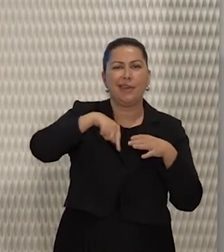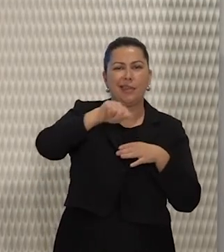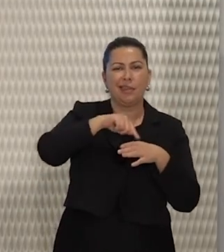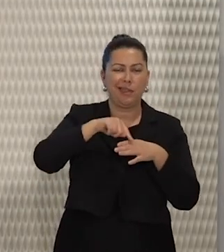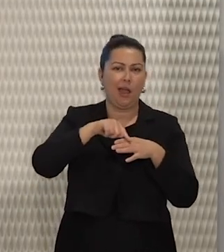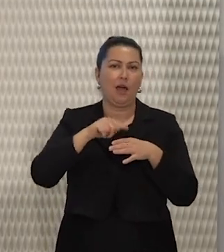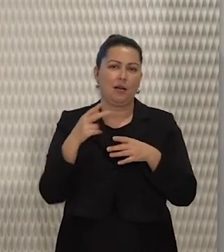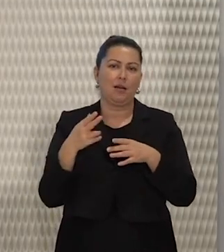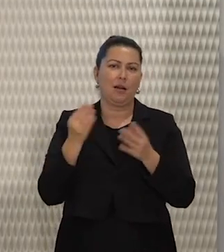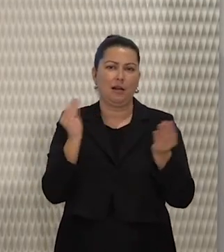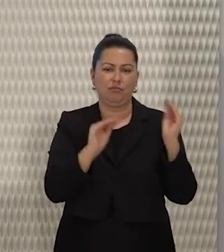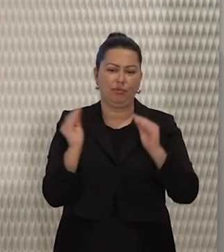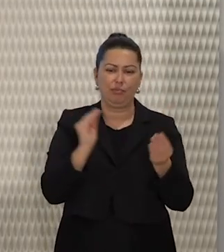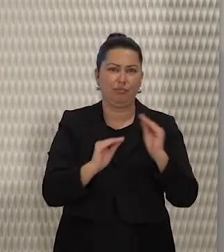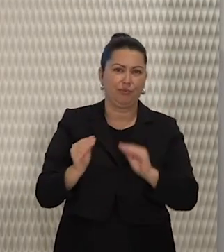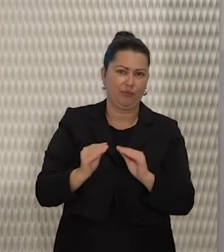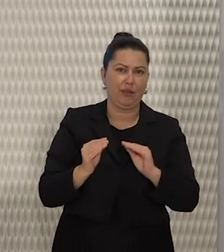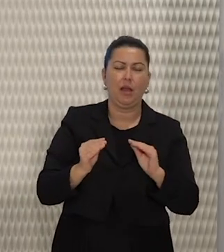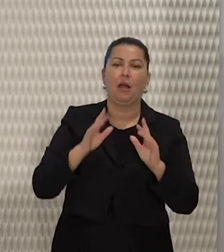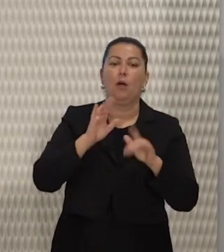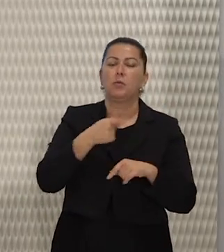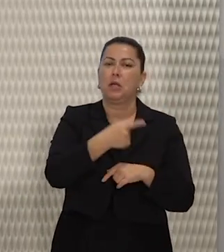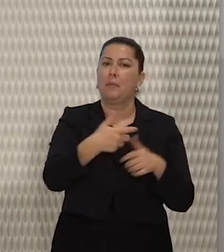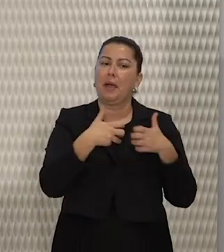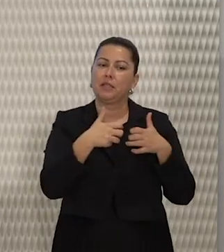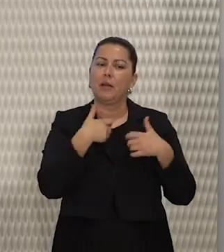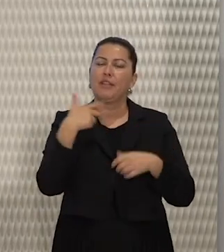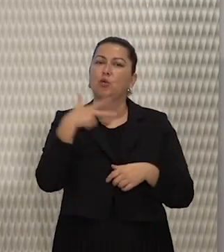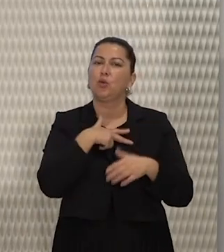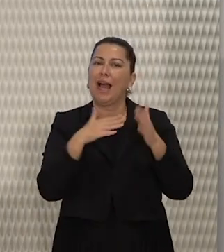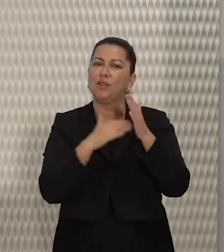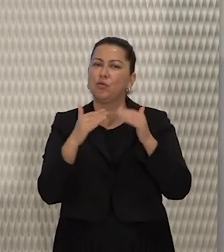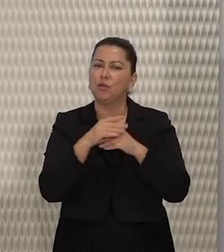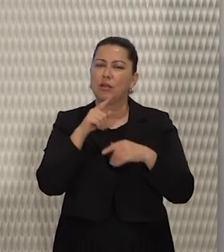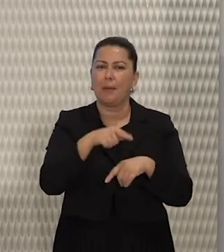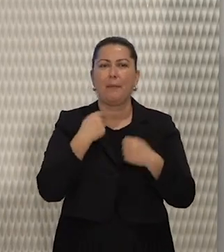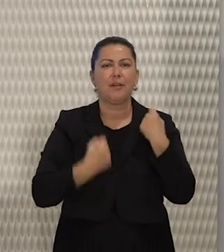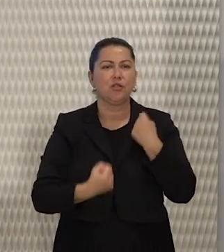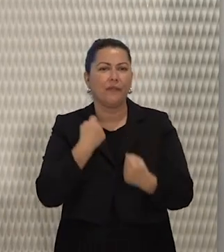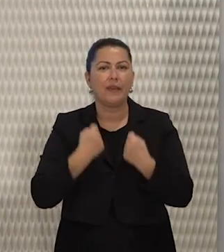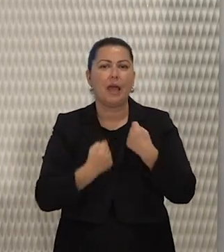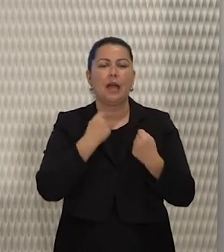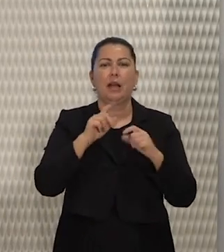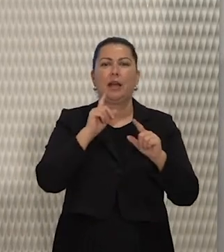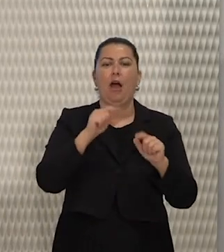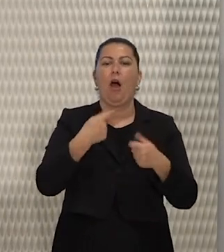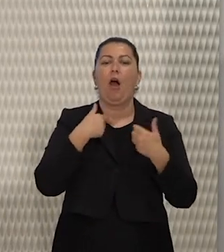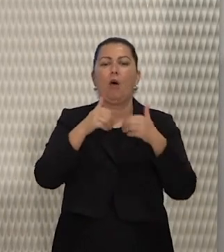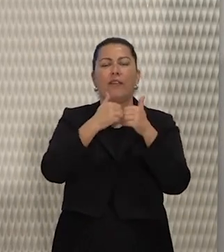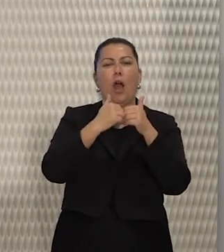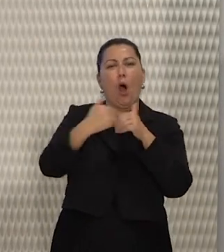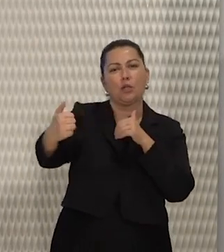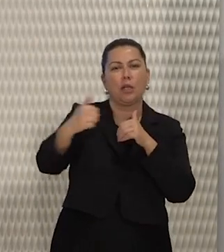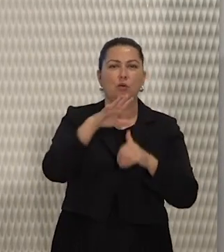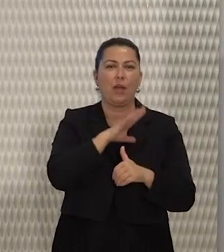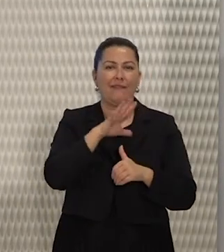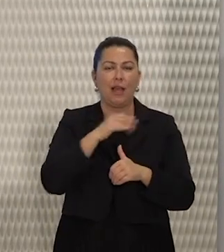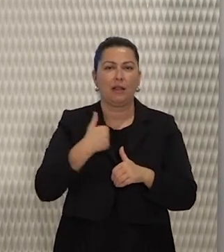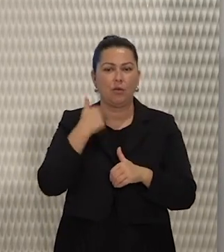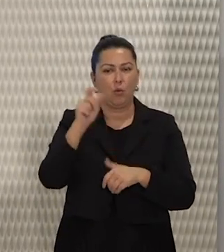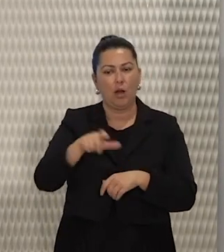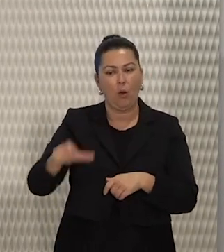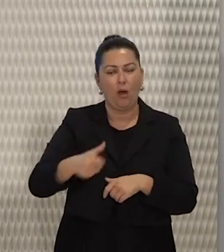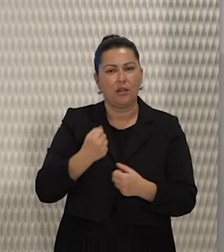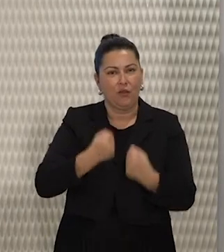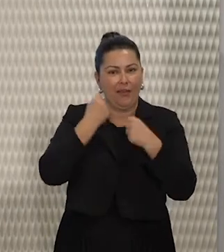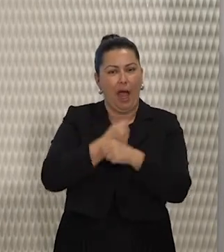Startup und sie hat erzählt, sie arbeitet im Sozialsystem, dass es immer schwieriger wird, für ausgrenzungsgefährdete junge Menschen Arbeitsplätze